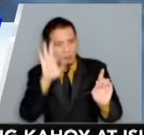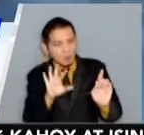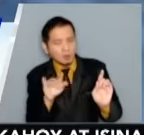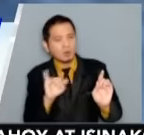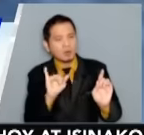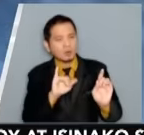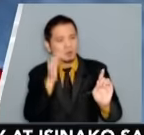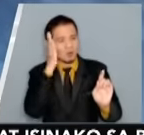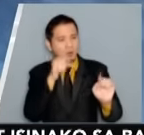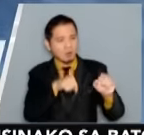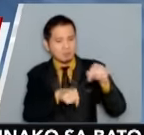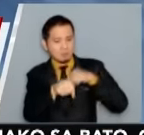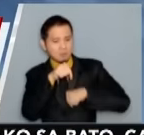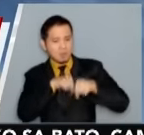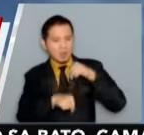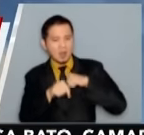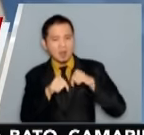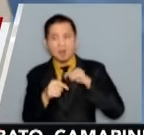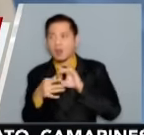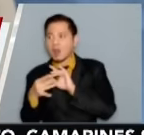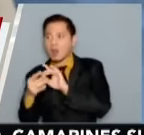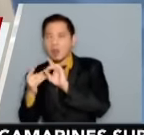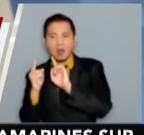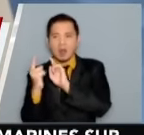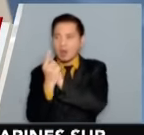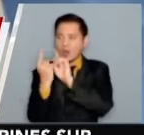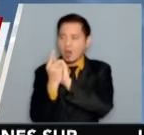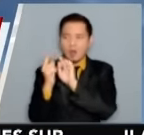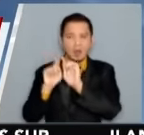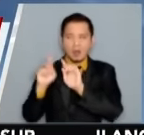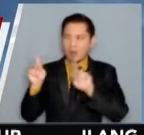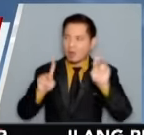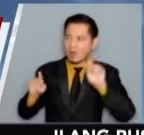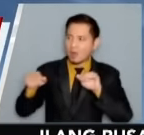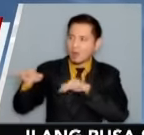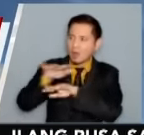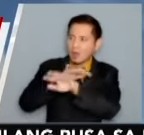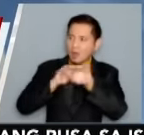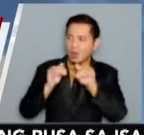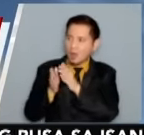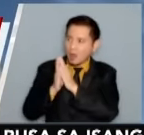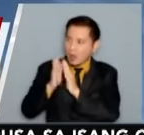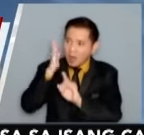We tried our best, even back-channeling, to ask Pastor Quiboloy to attend